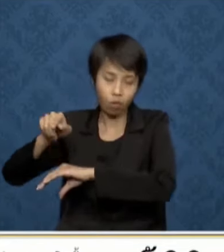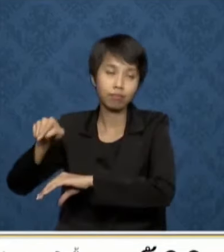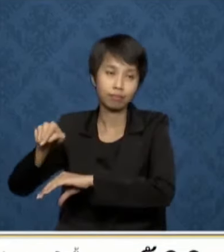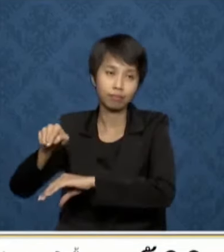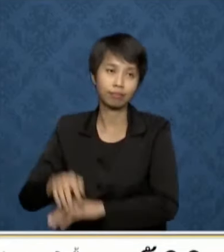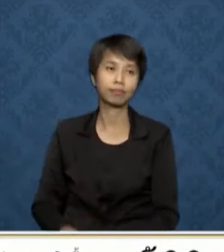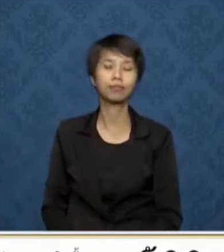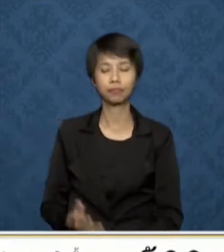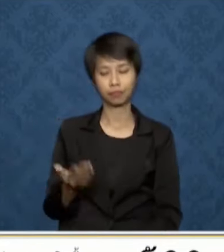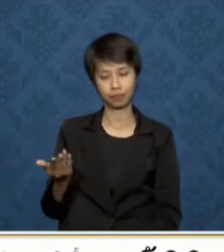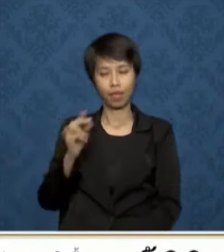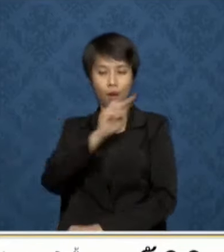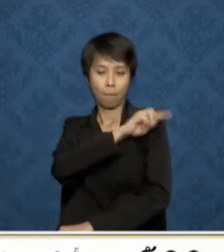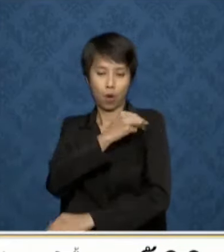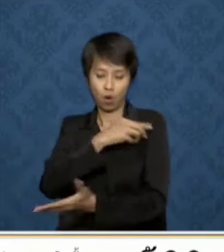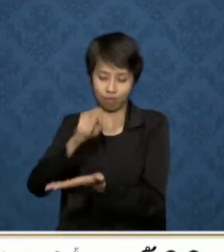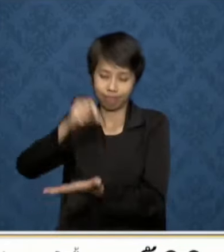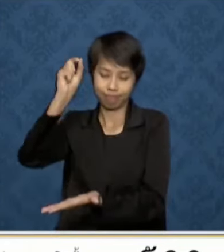ุหมอให้ความเห็มาครับ